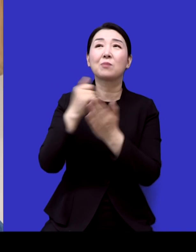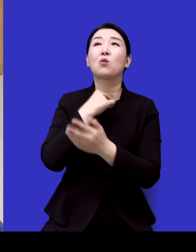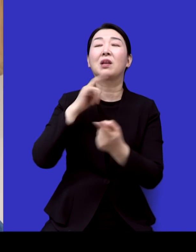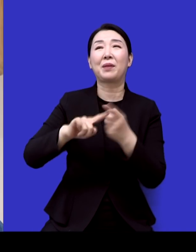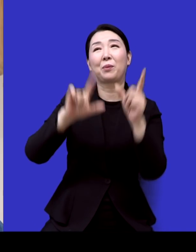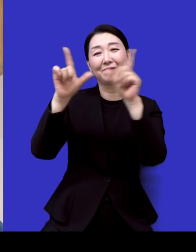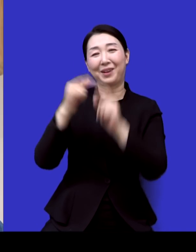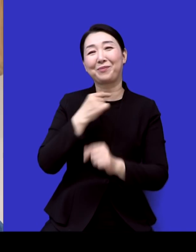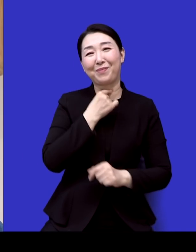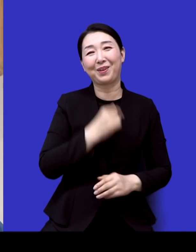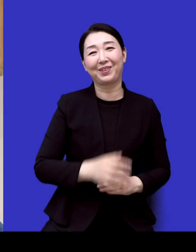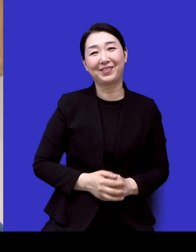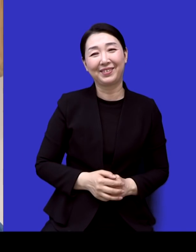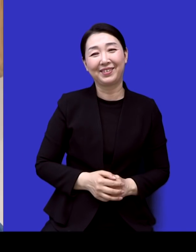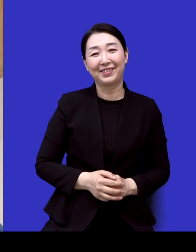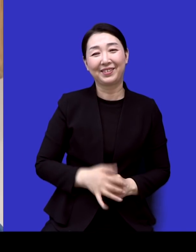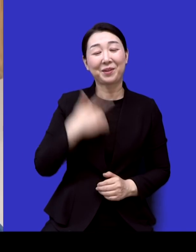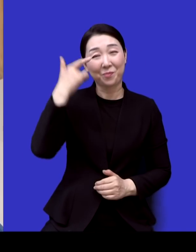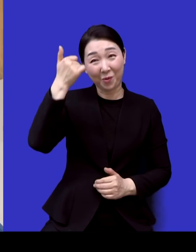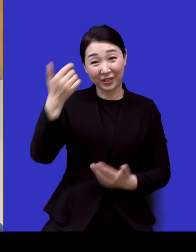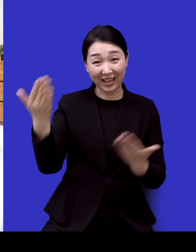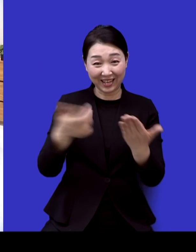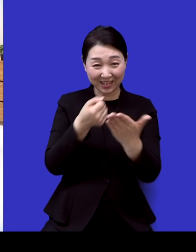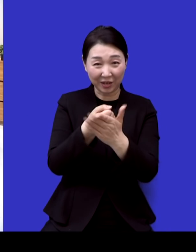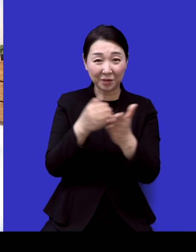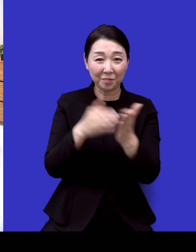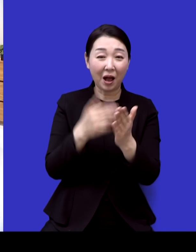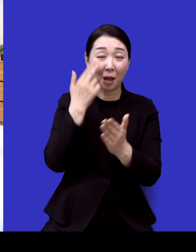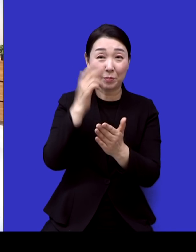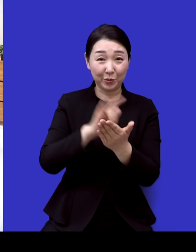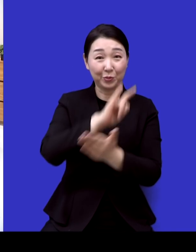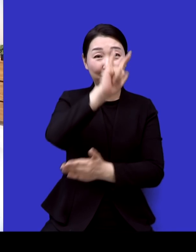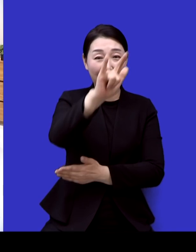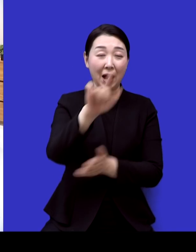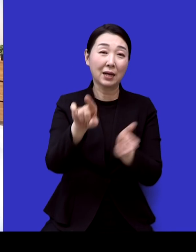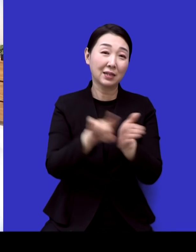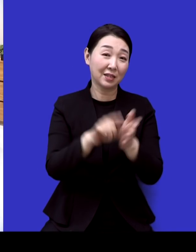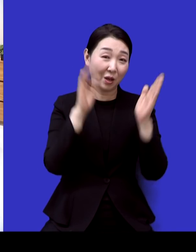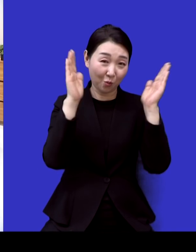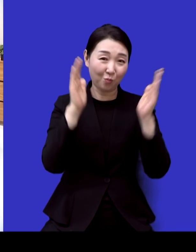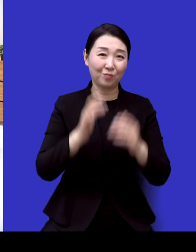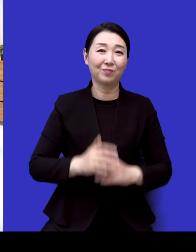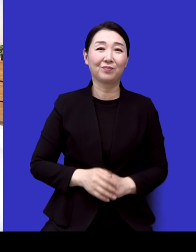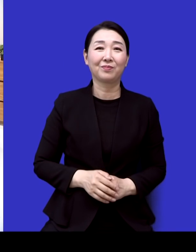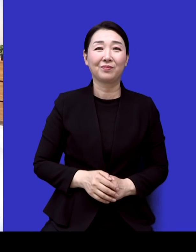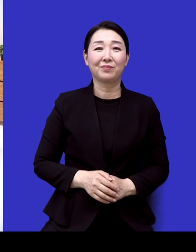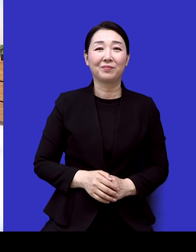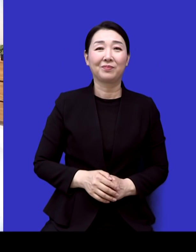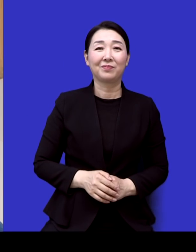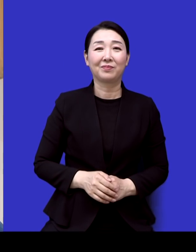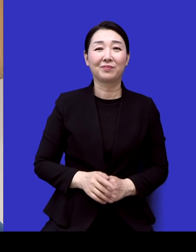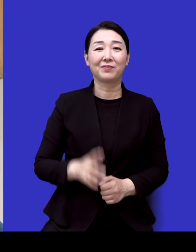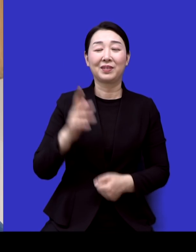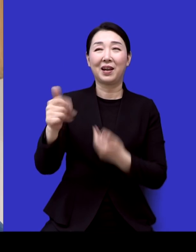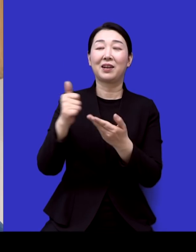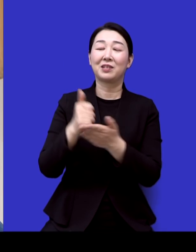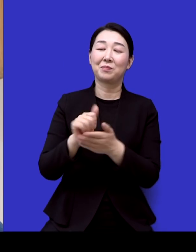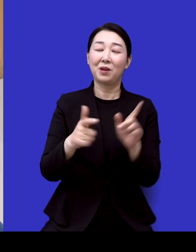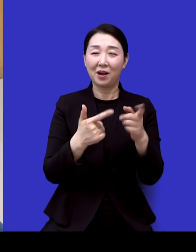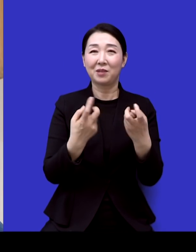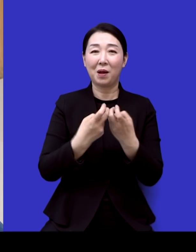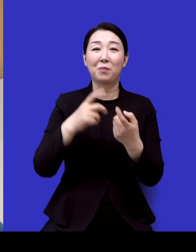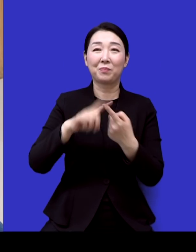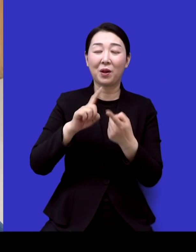네. 결국은 이제 그 길을 선택하셔서 미국으로 향하시고 신학을 공부하셨어요. 네, 그래서 하나님이 여러 가지 방법으로